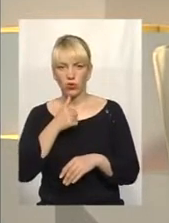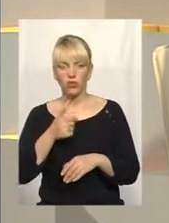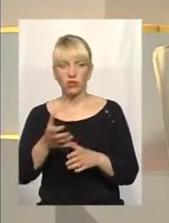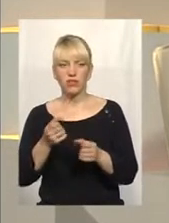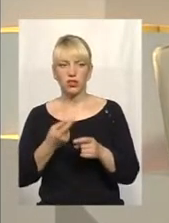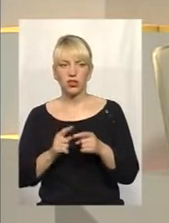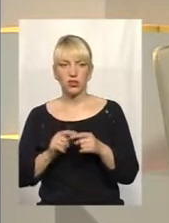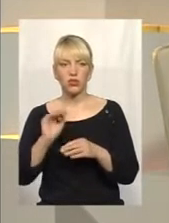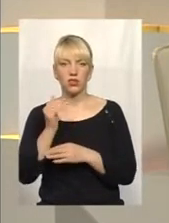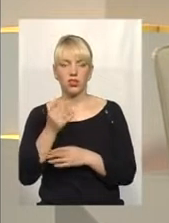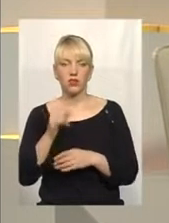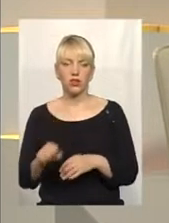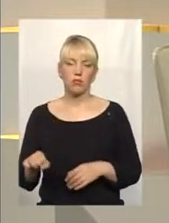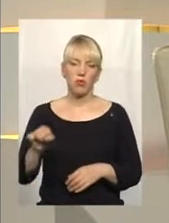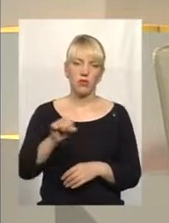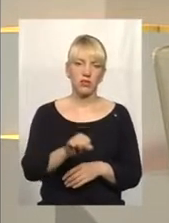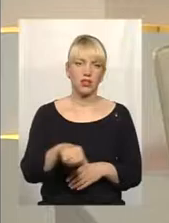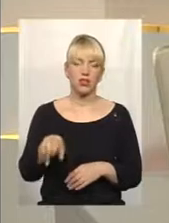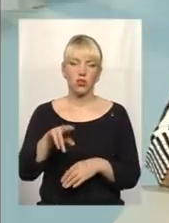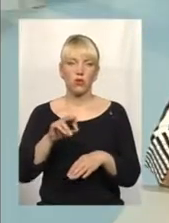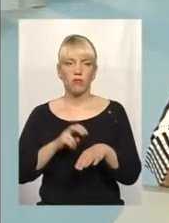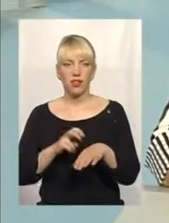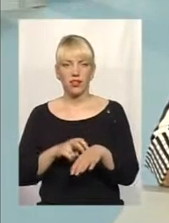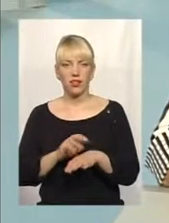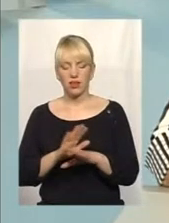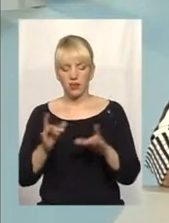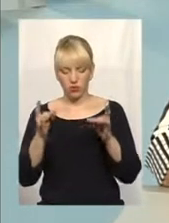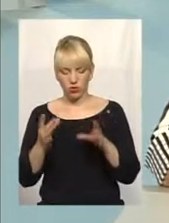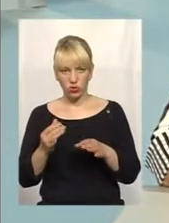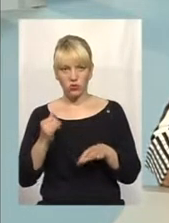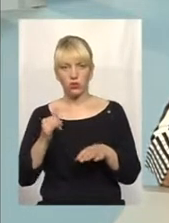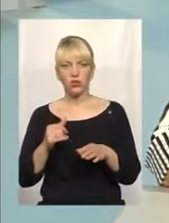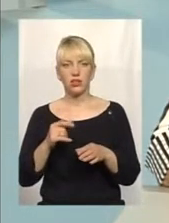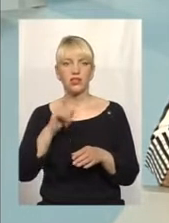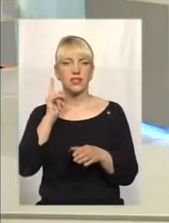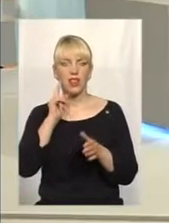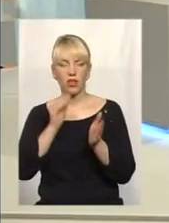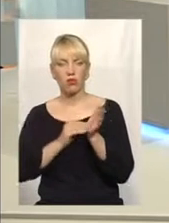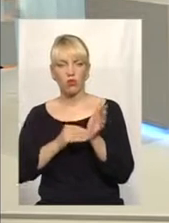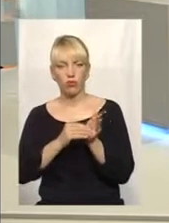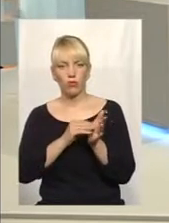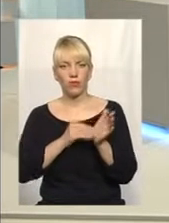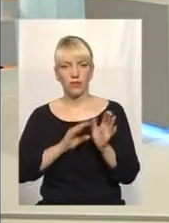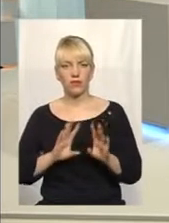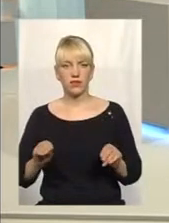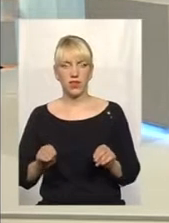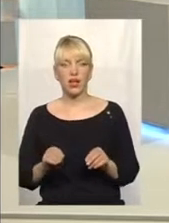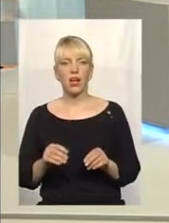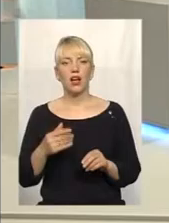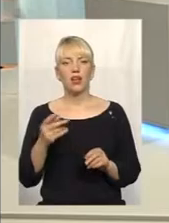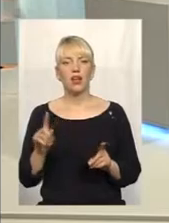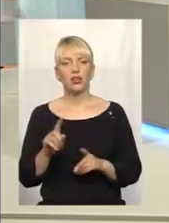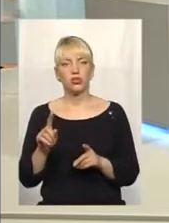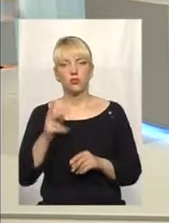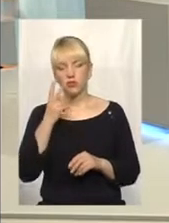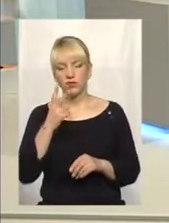повести до медика. Обов'язково. Не просто там залити зеленкою чи обробити йодом, аби